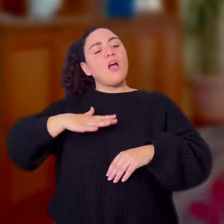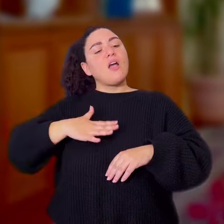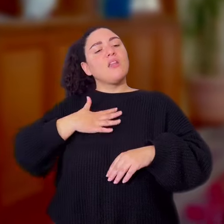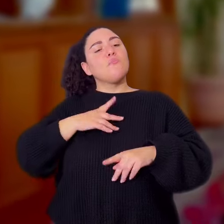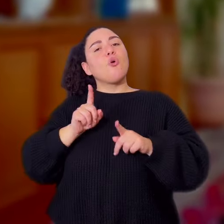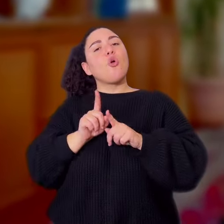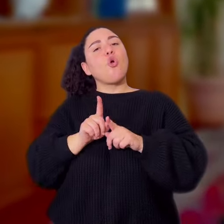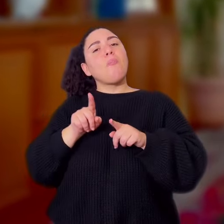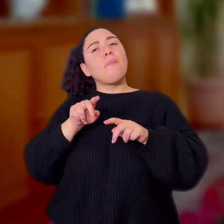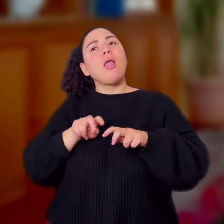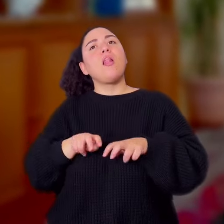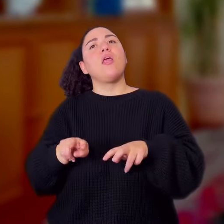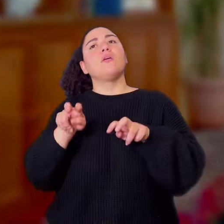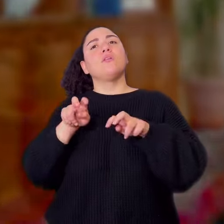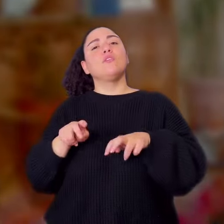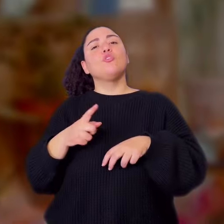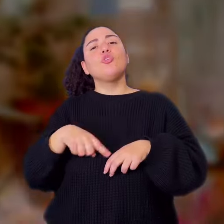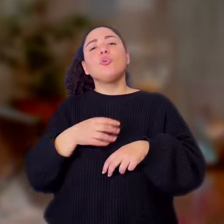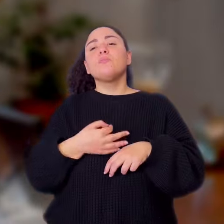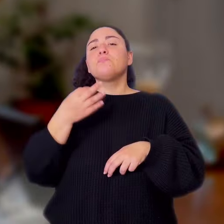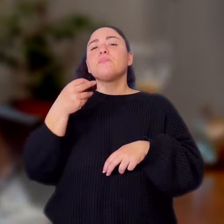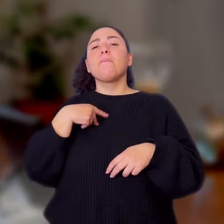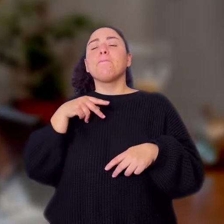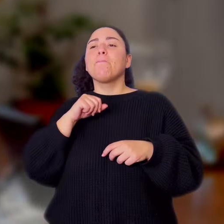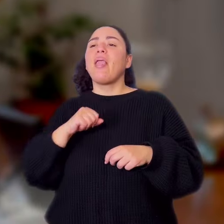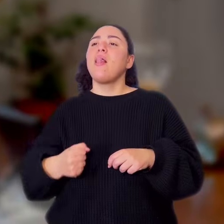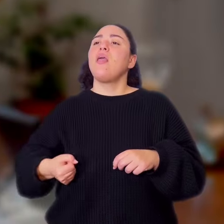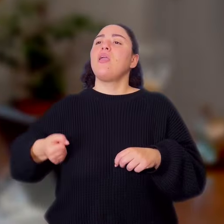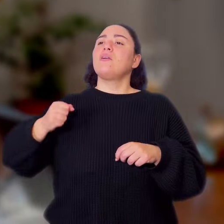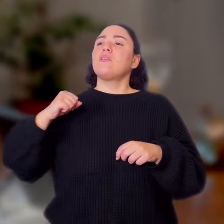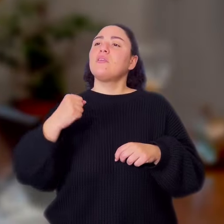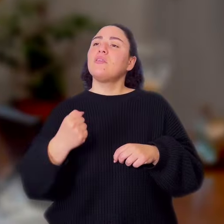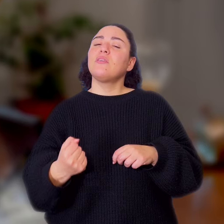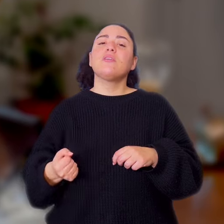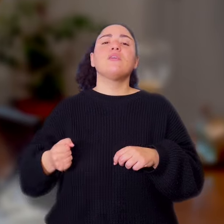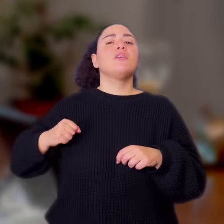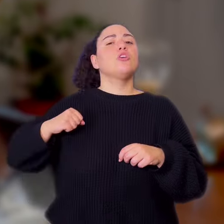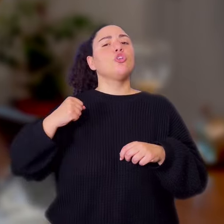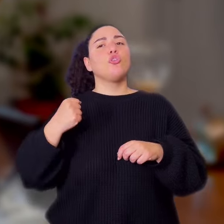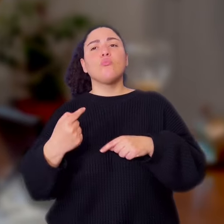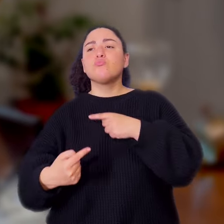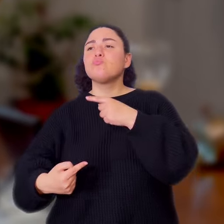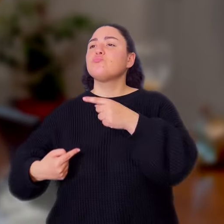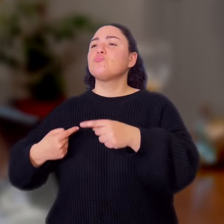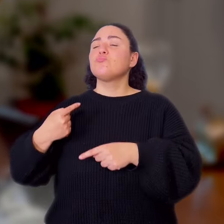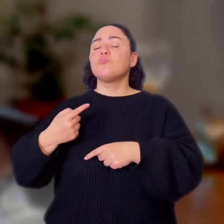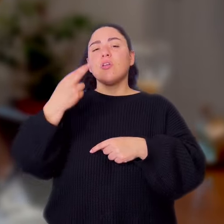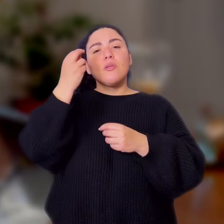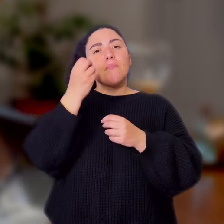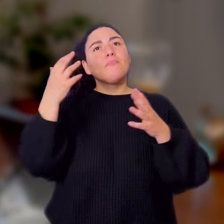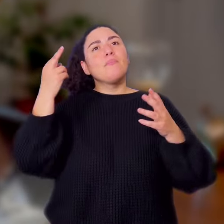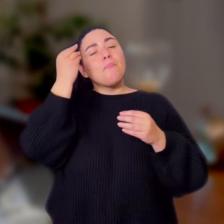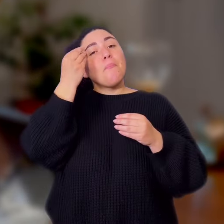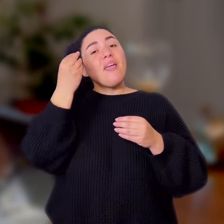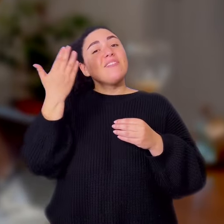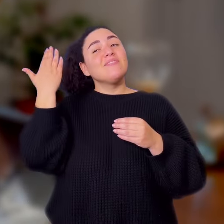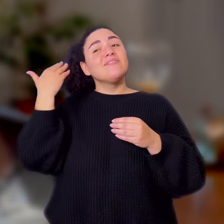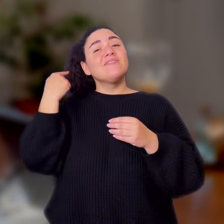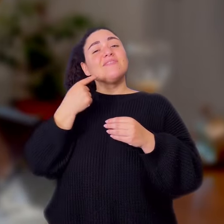l'animo del Pellegrino siamo in Pellegrin e anche quando pensiamo ai nostri cari che ci hanno